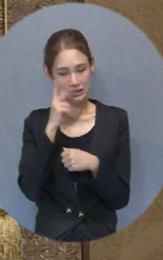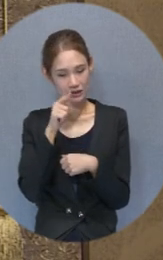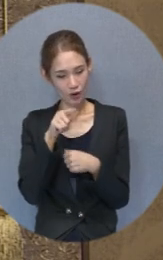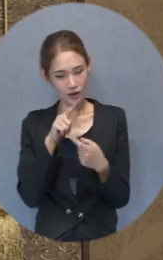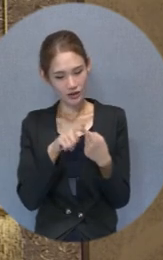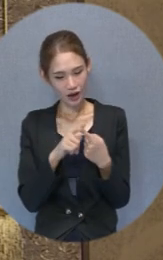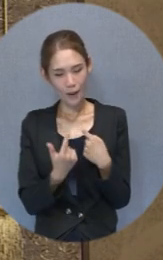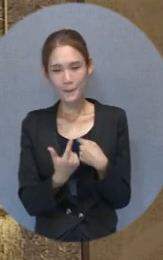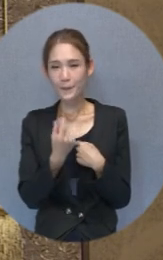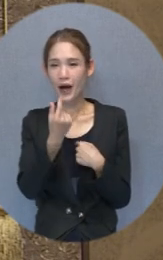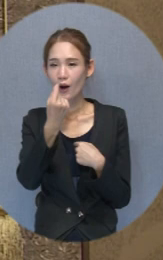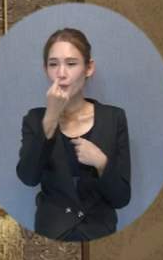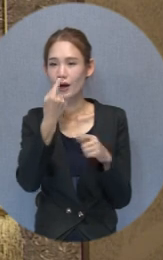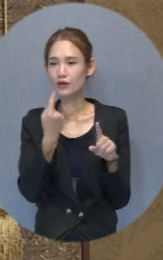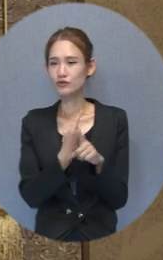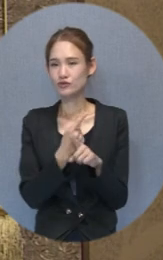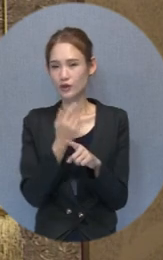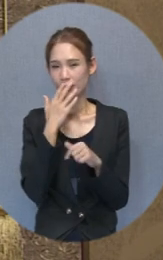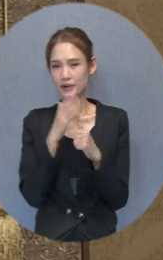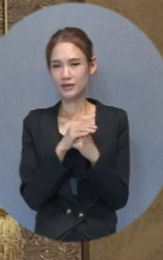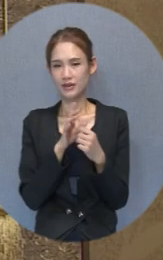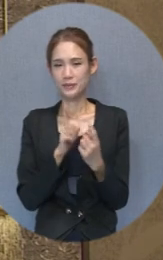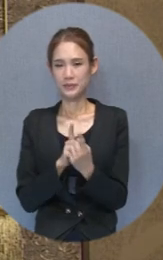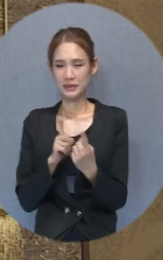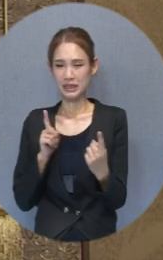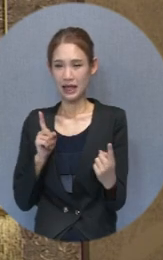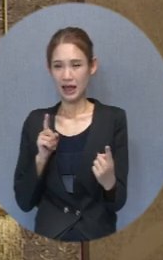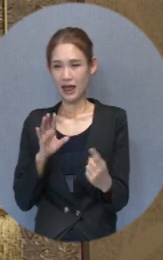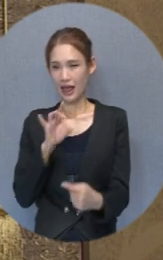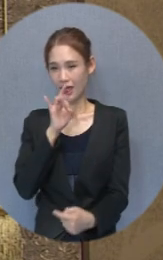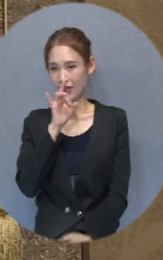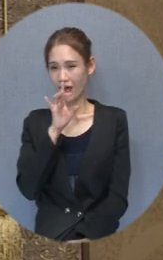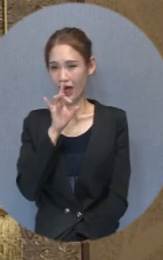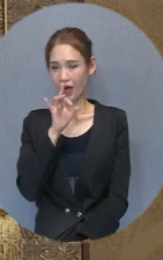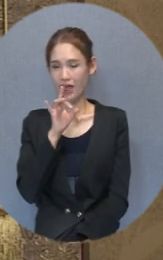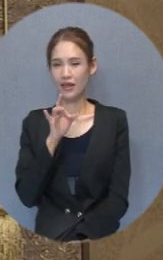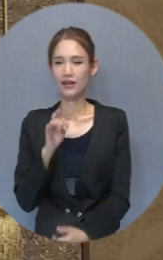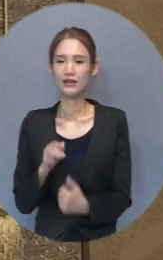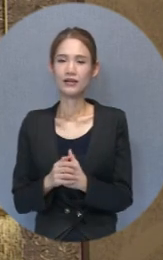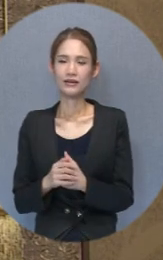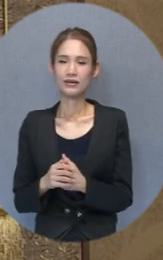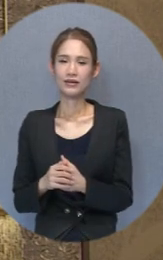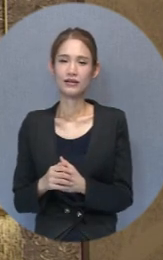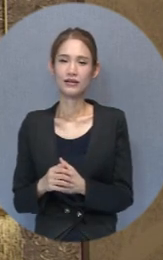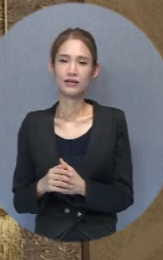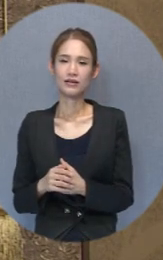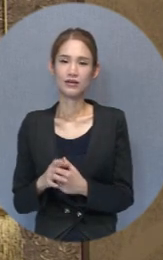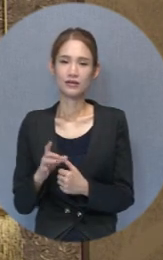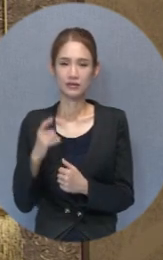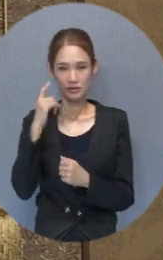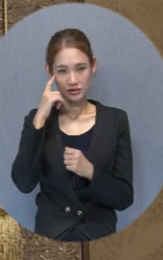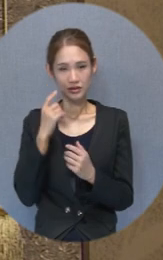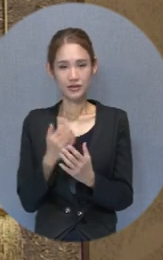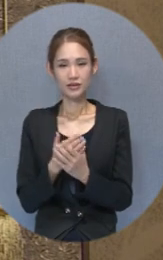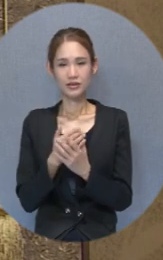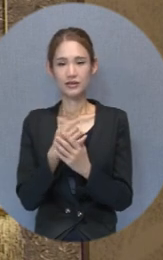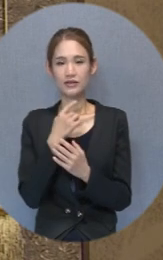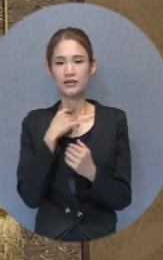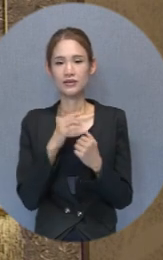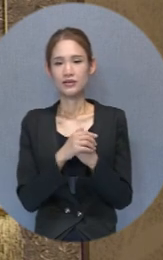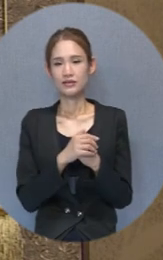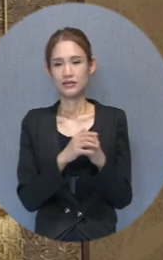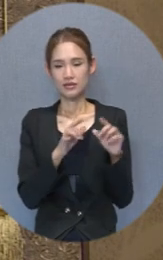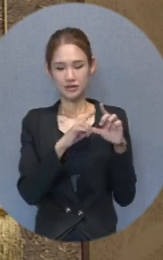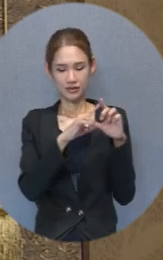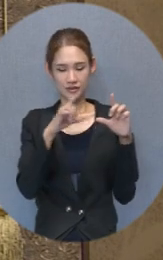그 자리에서 수정할 수 있거든요. 근데 비대면은 그게 안 되기 때문에. 네, 그렇네요. 네, 그래서 처음에 개발했던 이 단어